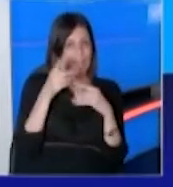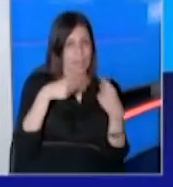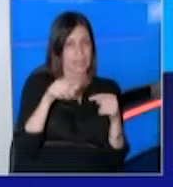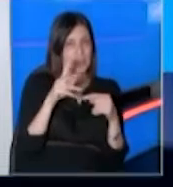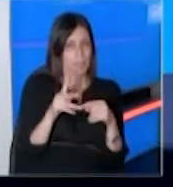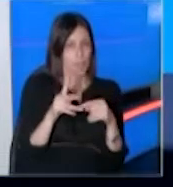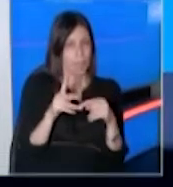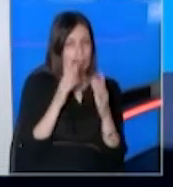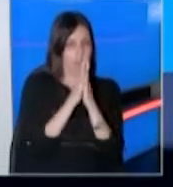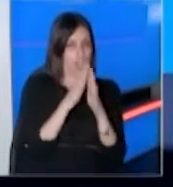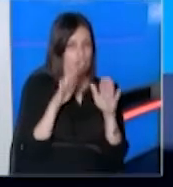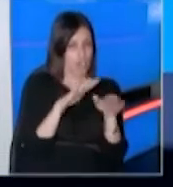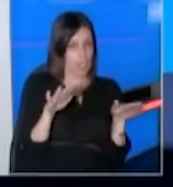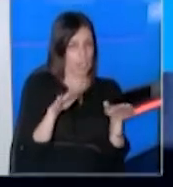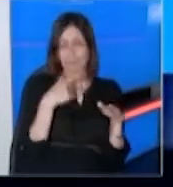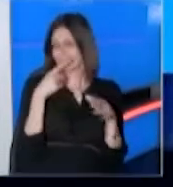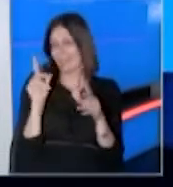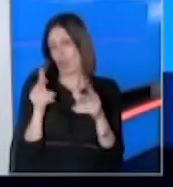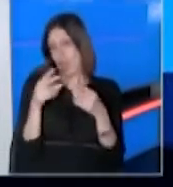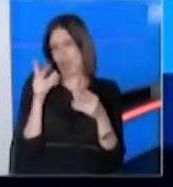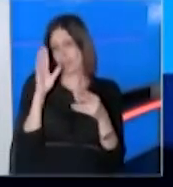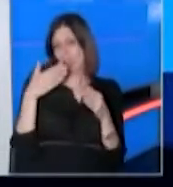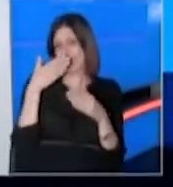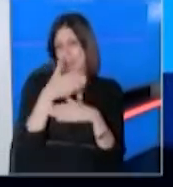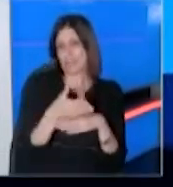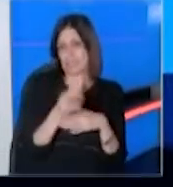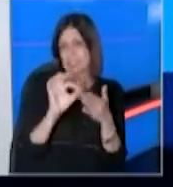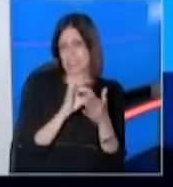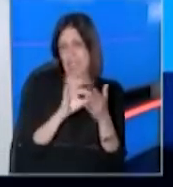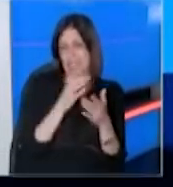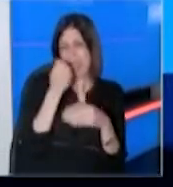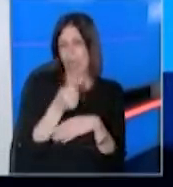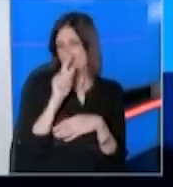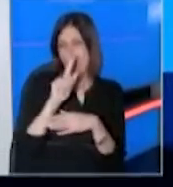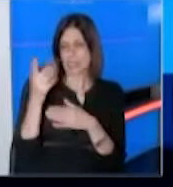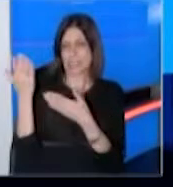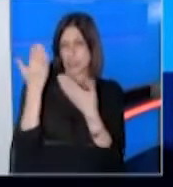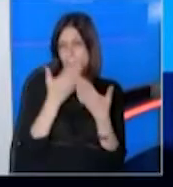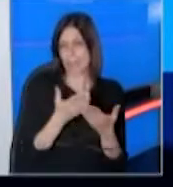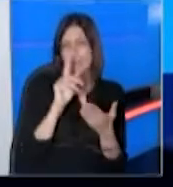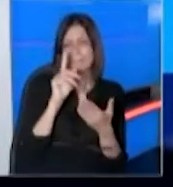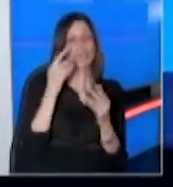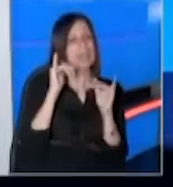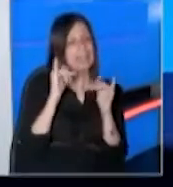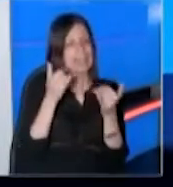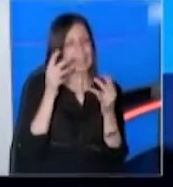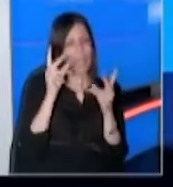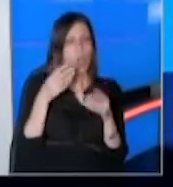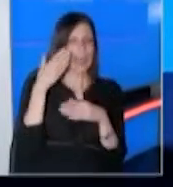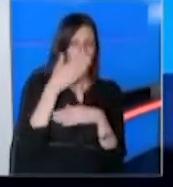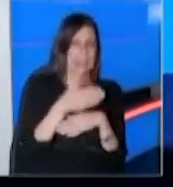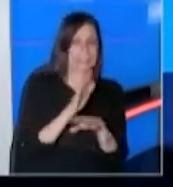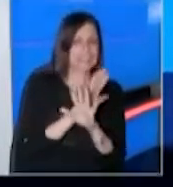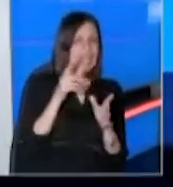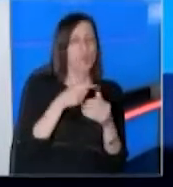לבקש קרקע? לא רק שאתה לא יכול, גם אתה לא תוכל להיכנס למשרד החקלאות. לא זומנת. אוקיי. מי שכן יכול להיכנס לשם, זה רק אם